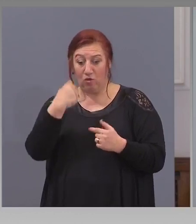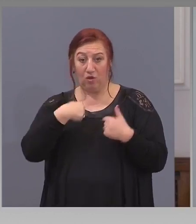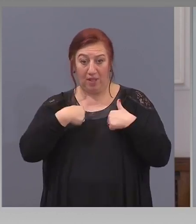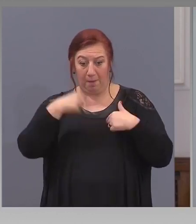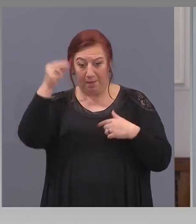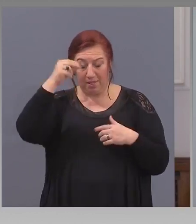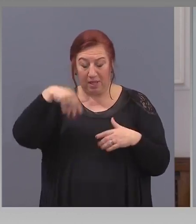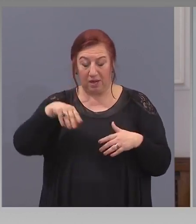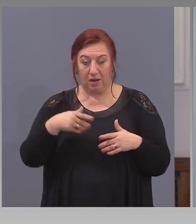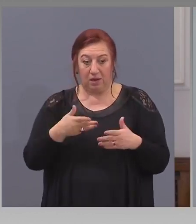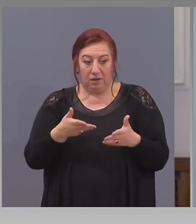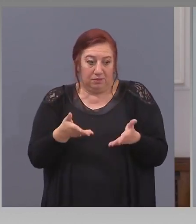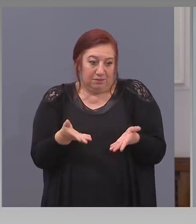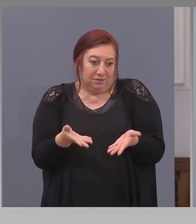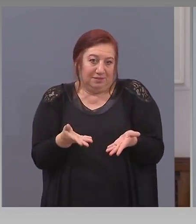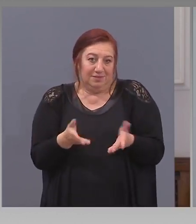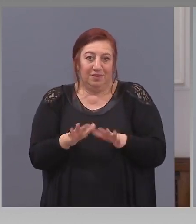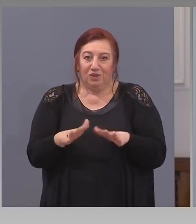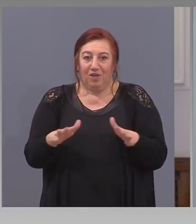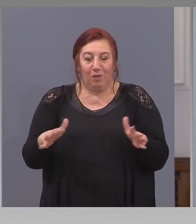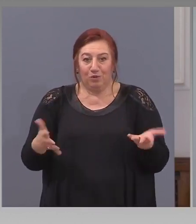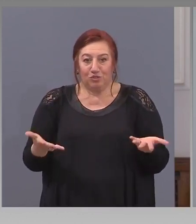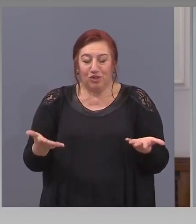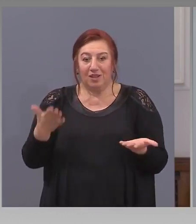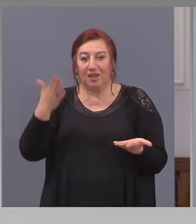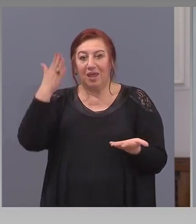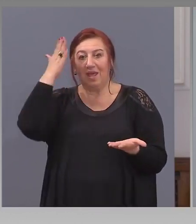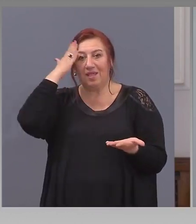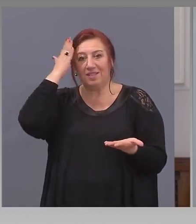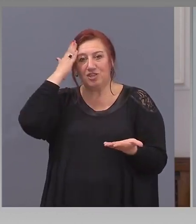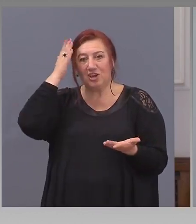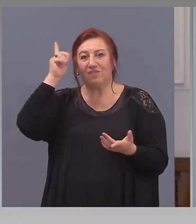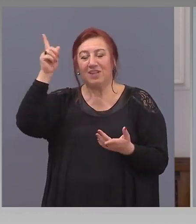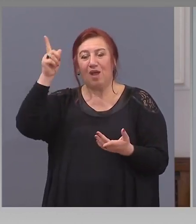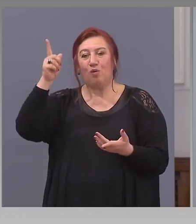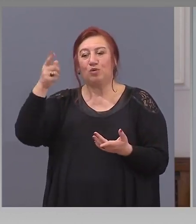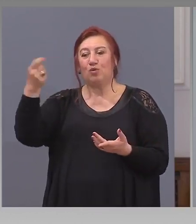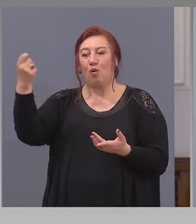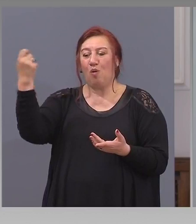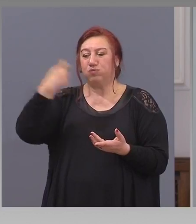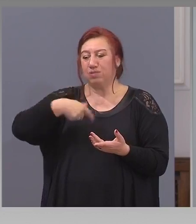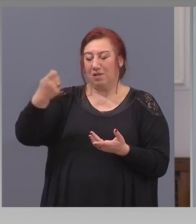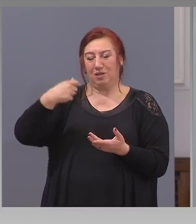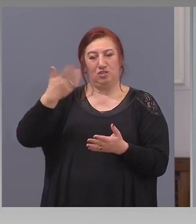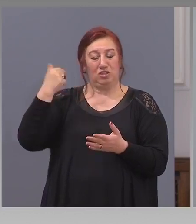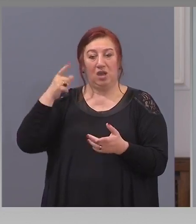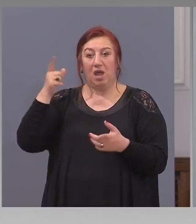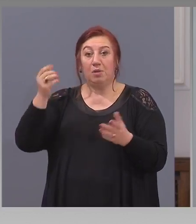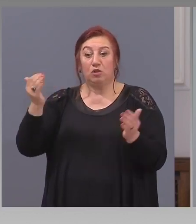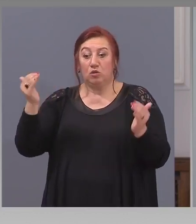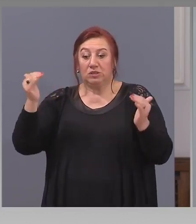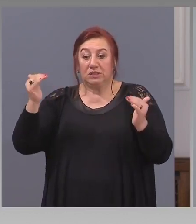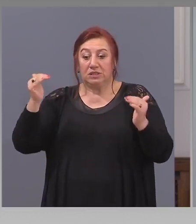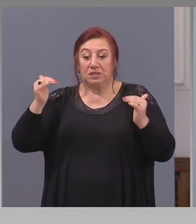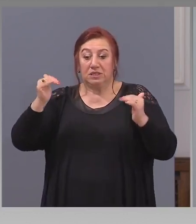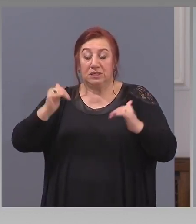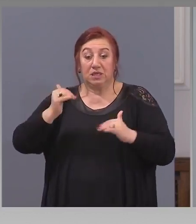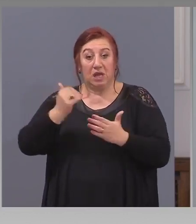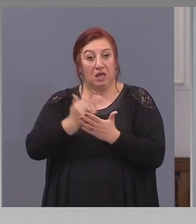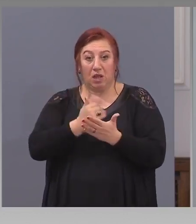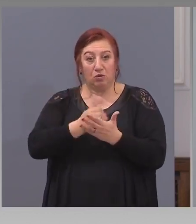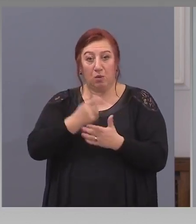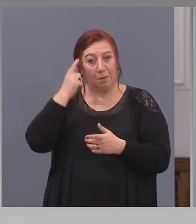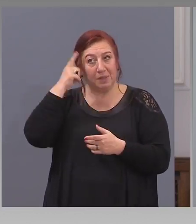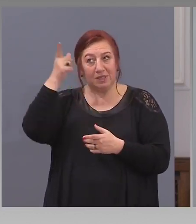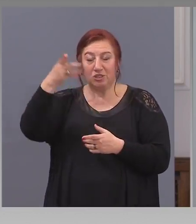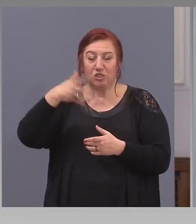това положение и държавите донори, при този крах на техните икономики, дали им се